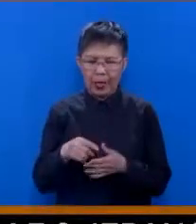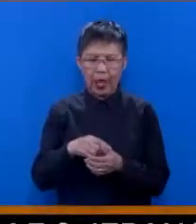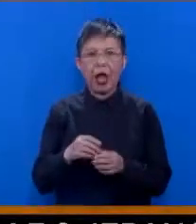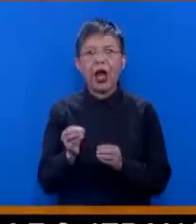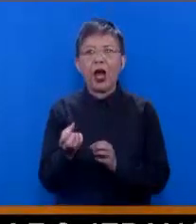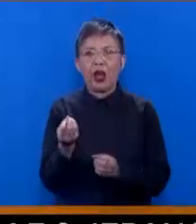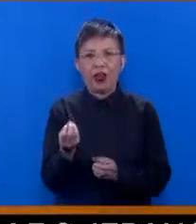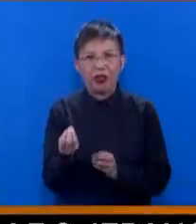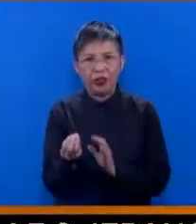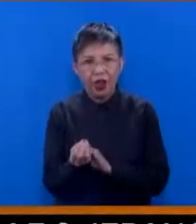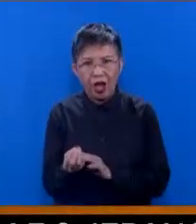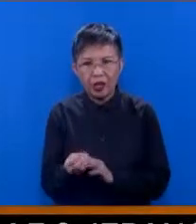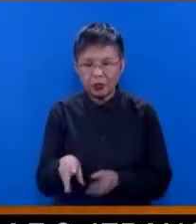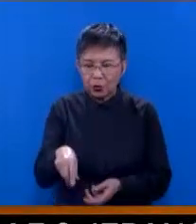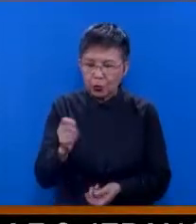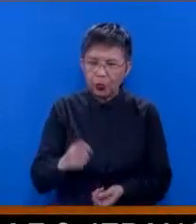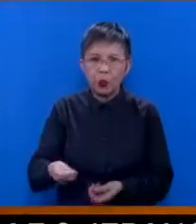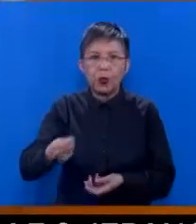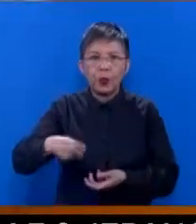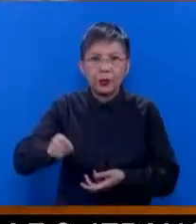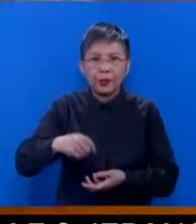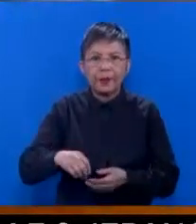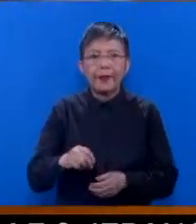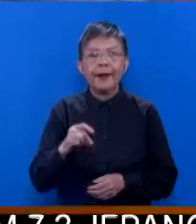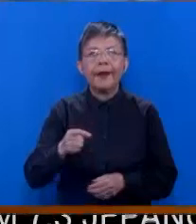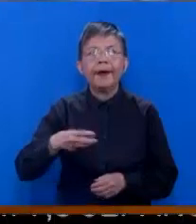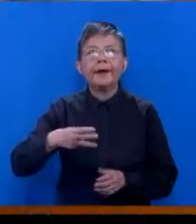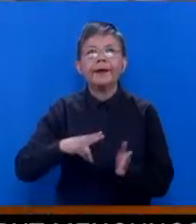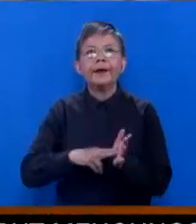kentang dan siraman kuah rendang yang kental.